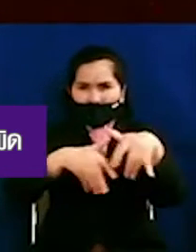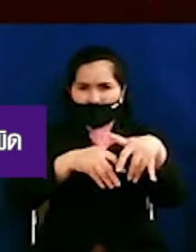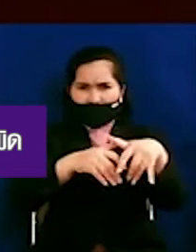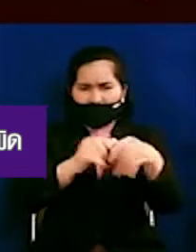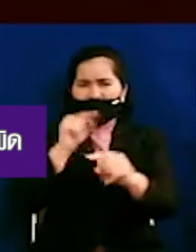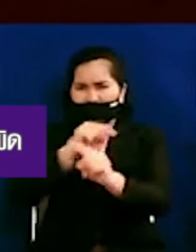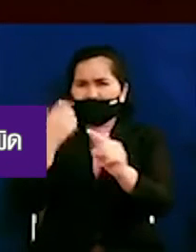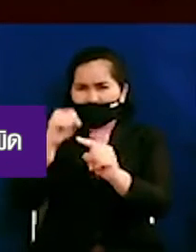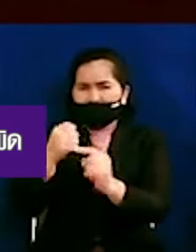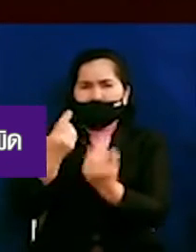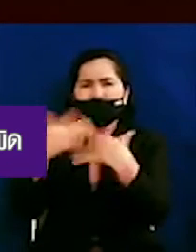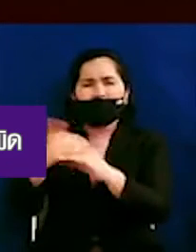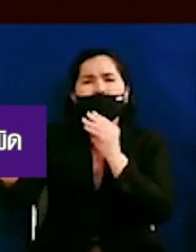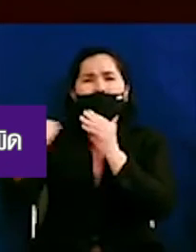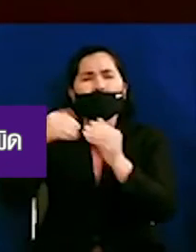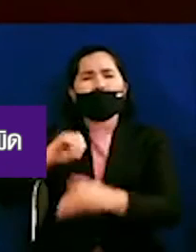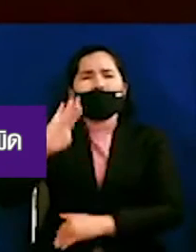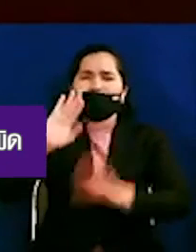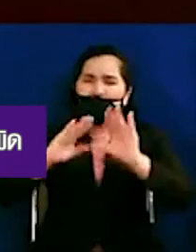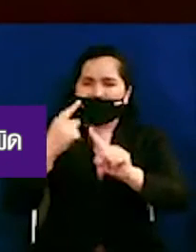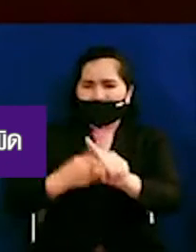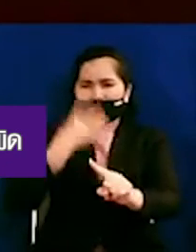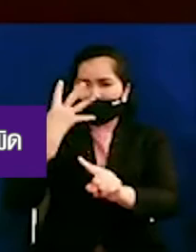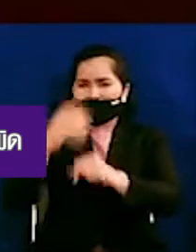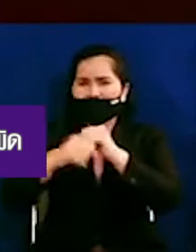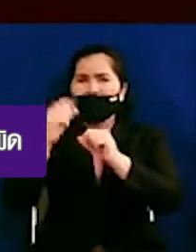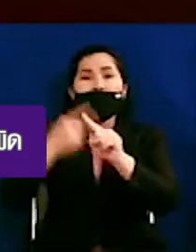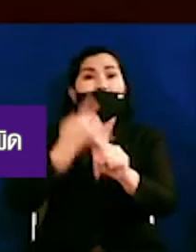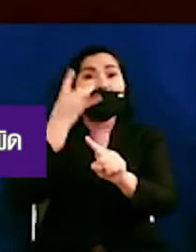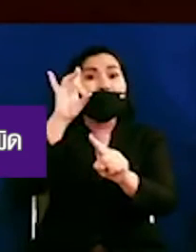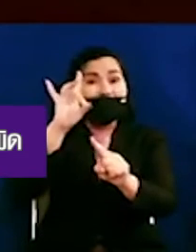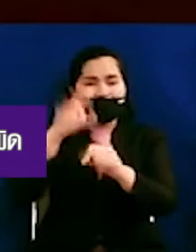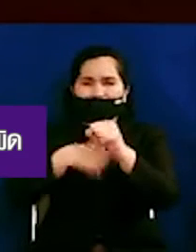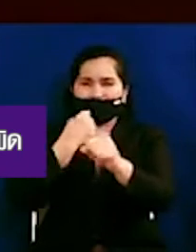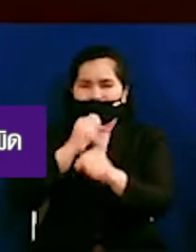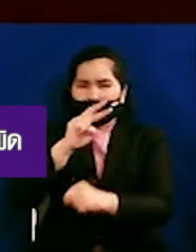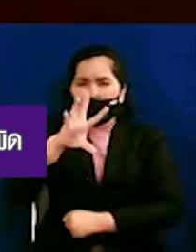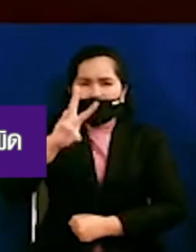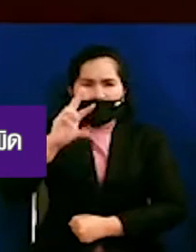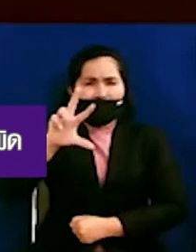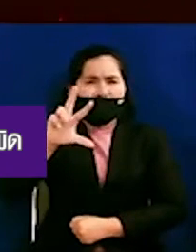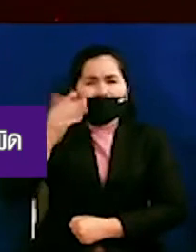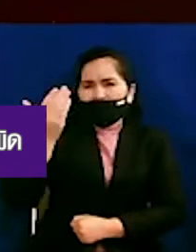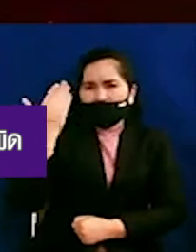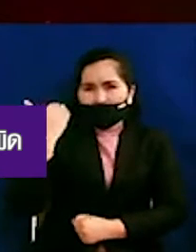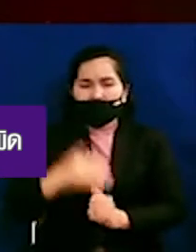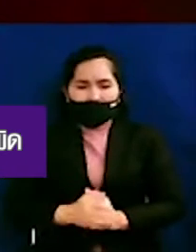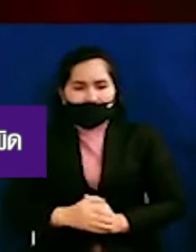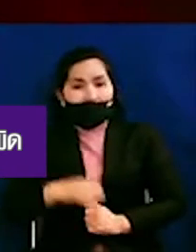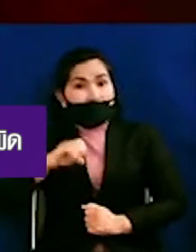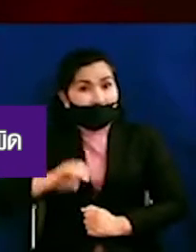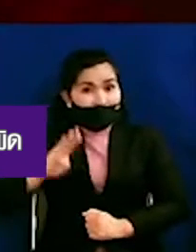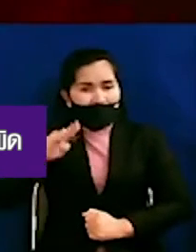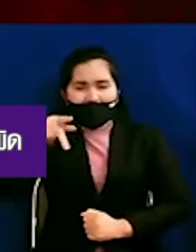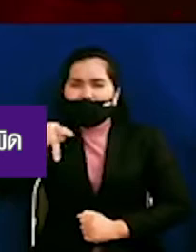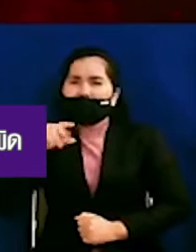เป็นแผนตั้งแต่ปี 63ช่วงเดือนสิงหาคมที่เราวางแผนกันไว้นะครับบริษัทไอร์ก็เอาตัวตัวเลขเนะครับ